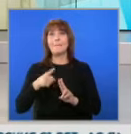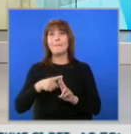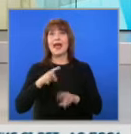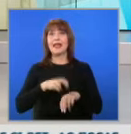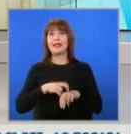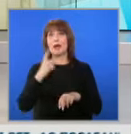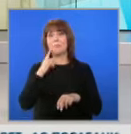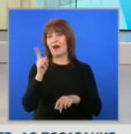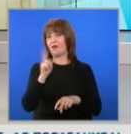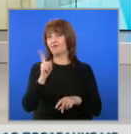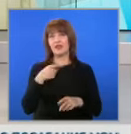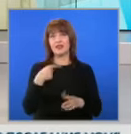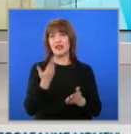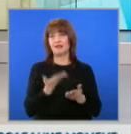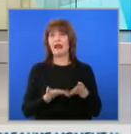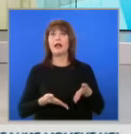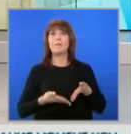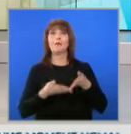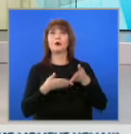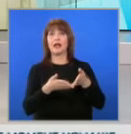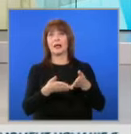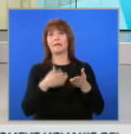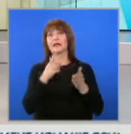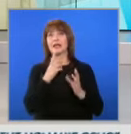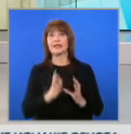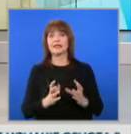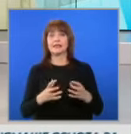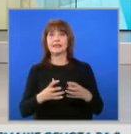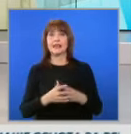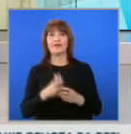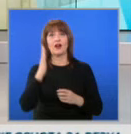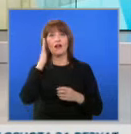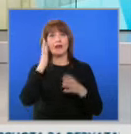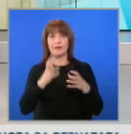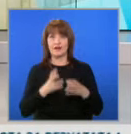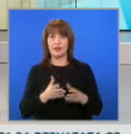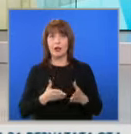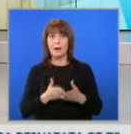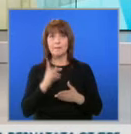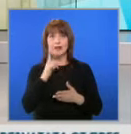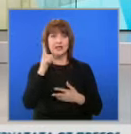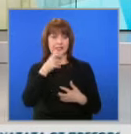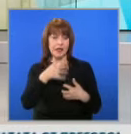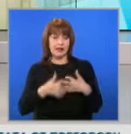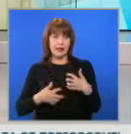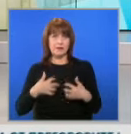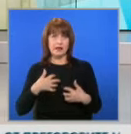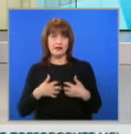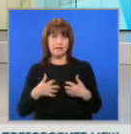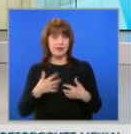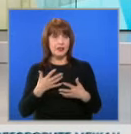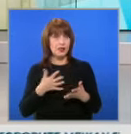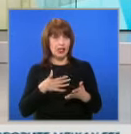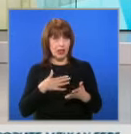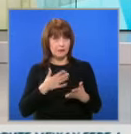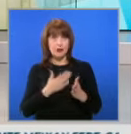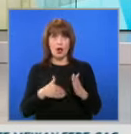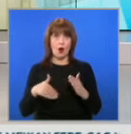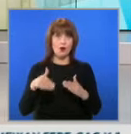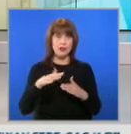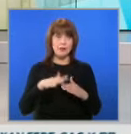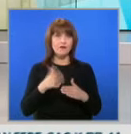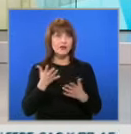дали подкрепата си за представения състав на правителство. През деня напрежението се покачваше всеки изминал час, още повече